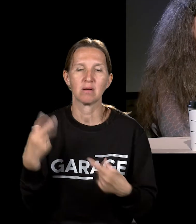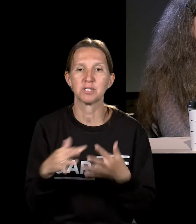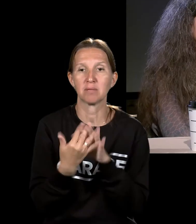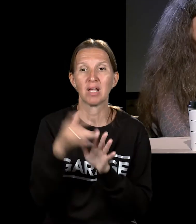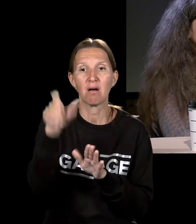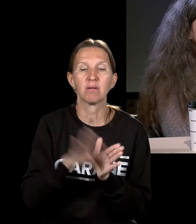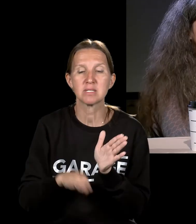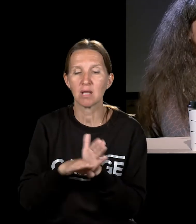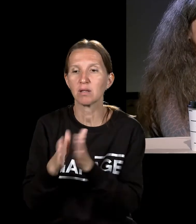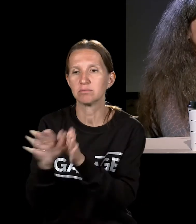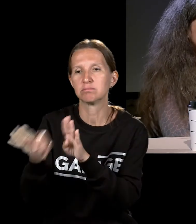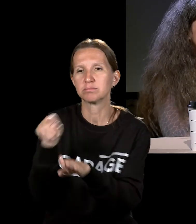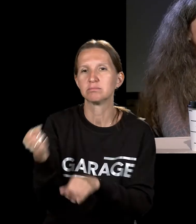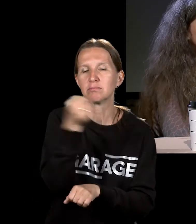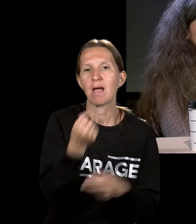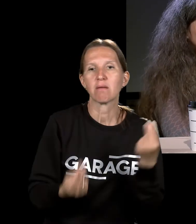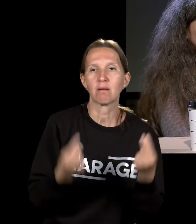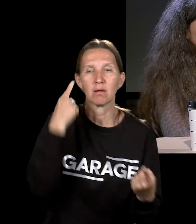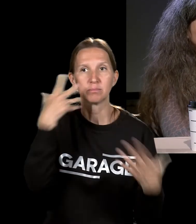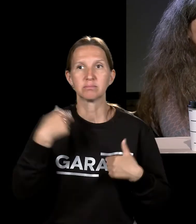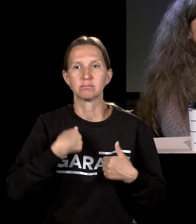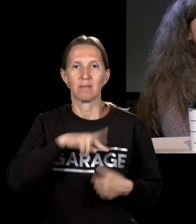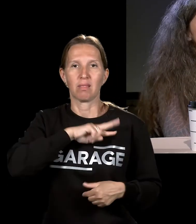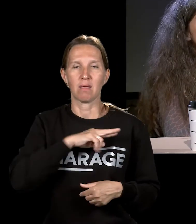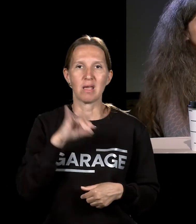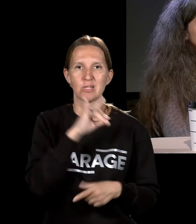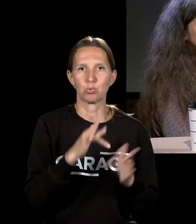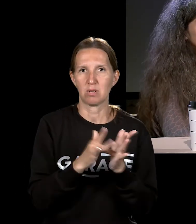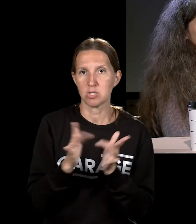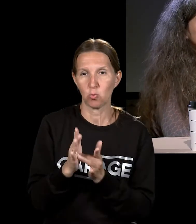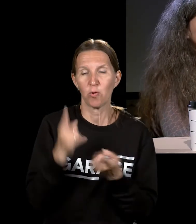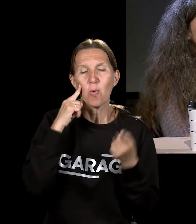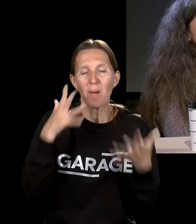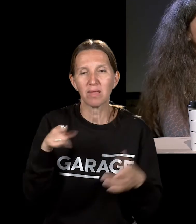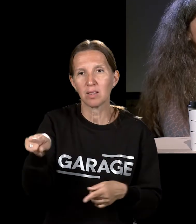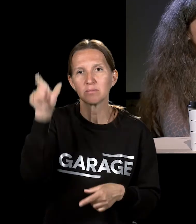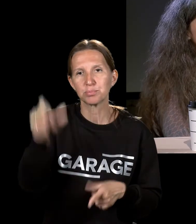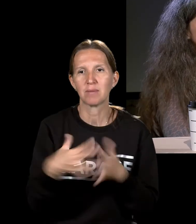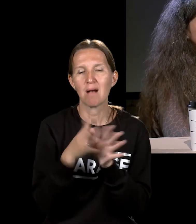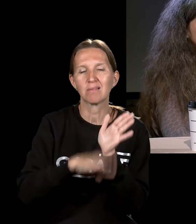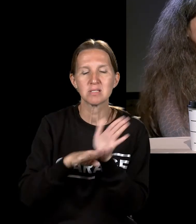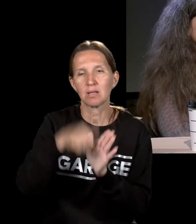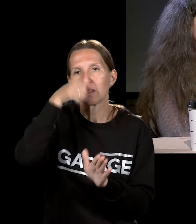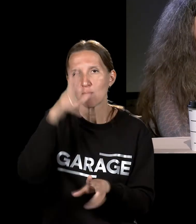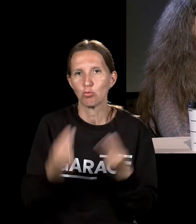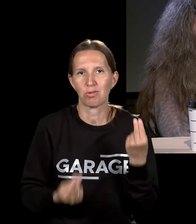должен играть Иисуса Христа, представлять Иисуса Христа. Поним, что он его не может играть, что он с ним не соизмерим. И сама его вот эта